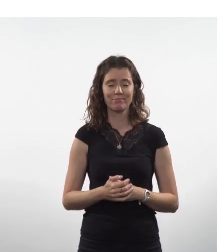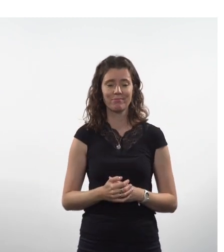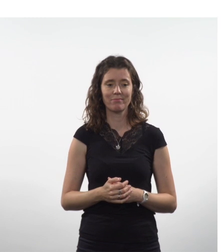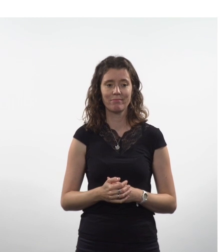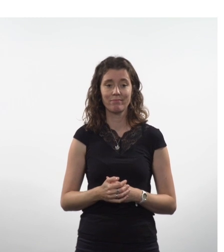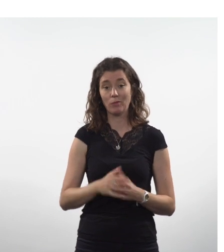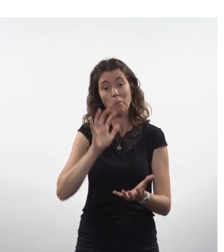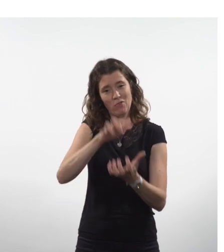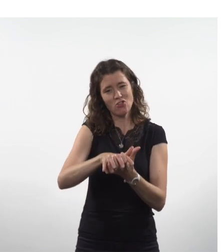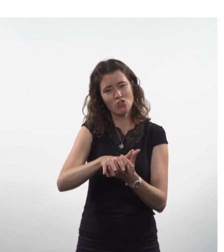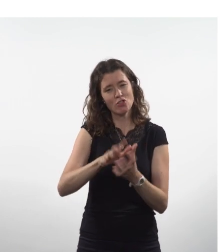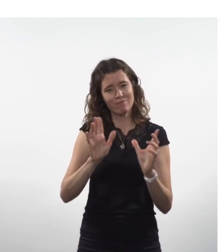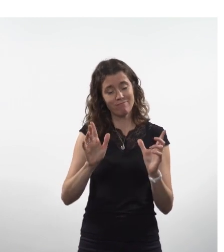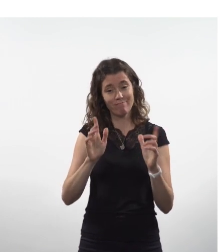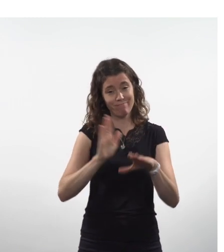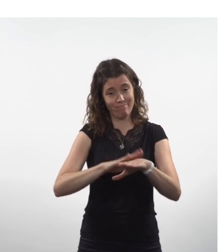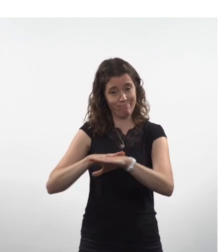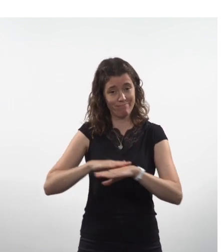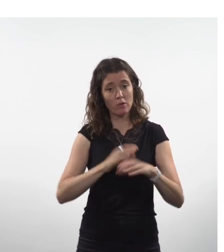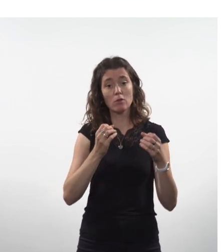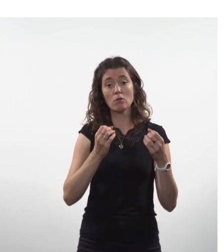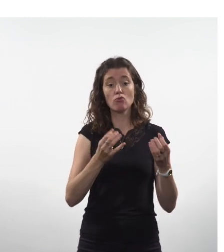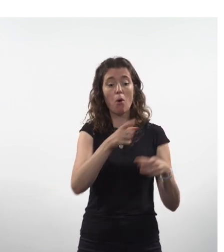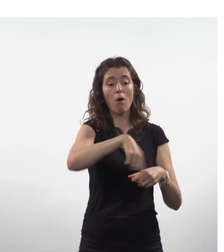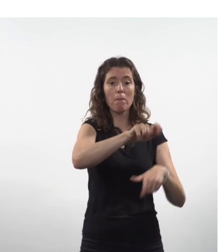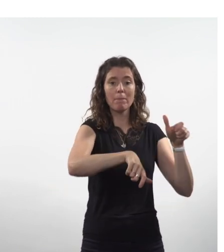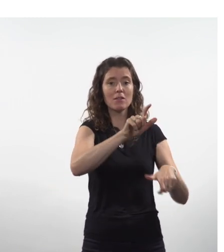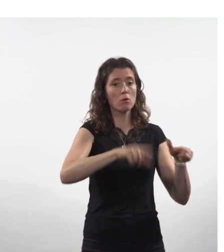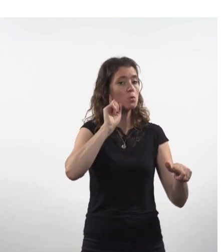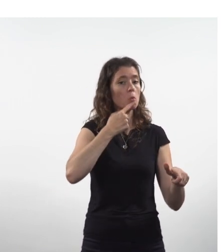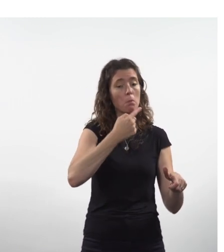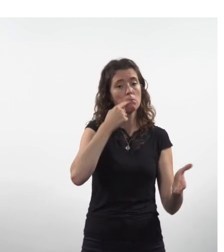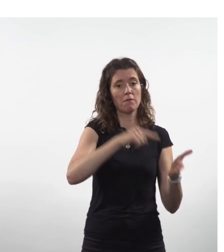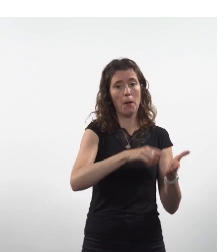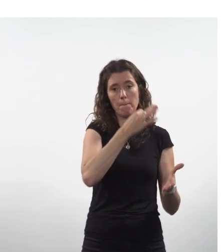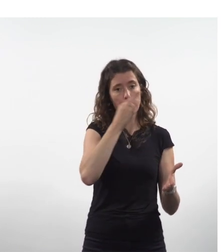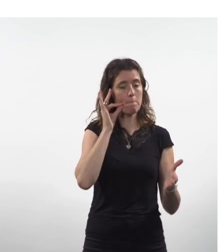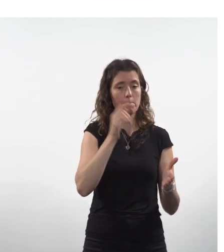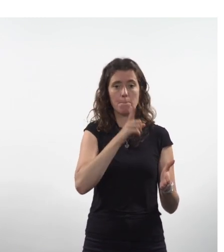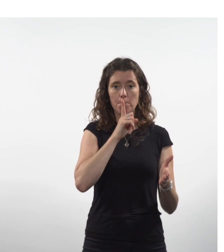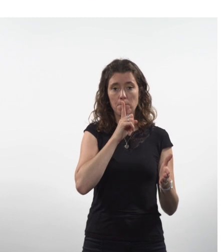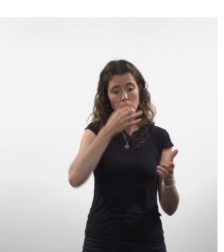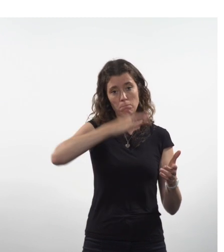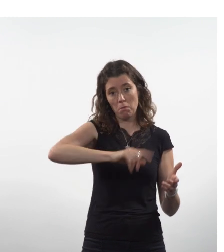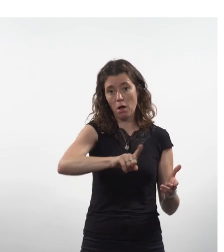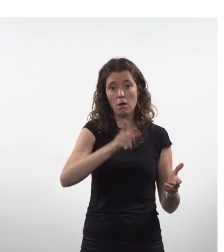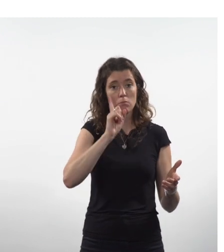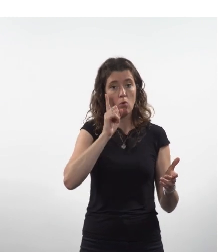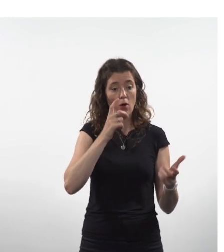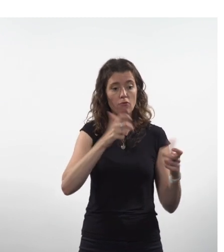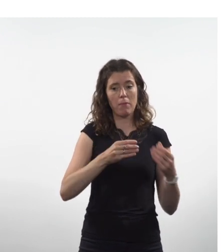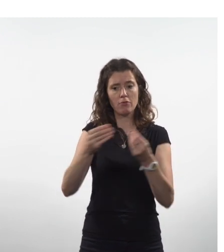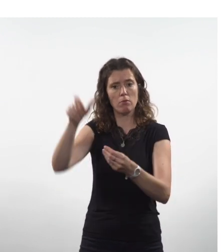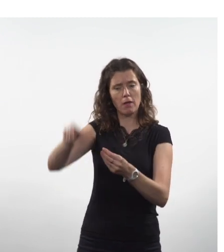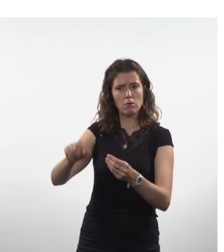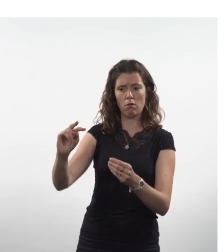Donc c'est un piège, c'est très piégeant et c'est pour ça que de nombreux sourds essayent de ne pas oraliser quand il y a un petit peu d'enjeu pour que l'interlocuteur ne se